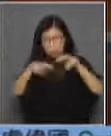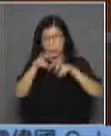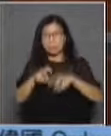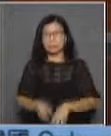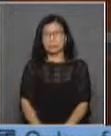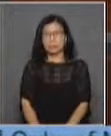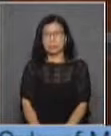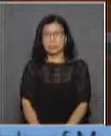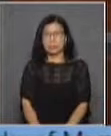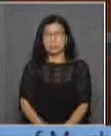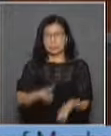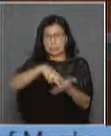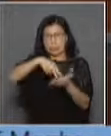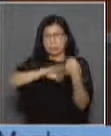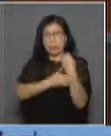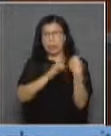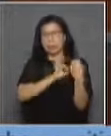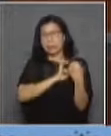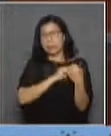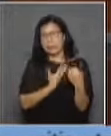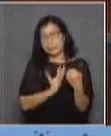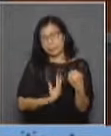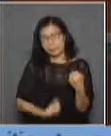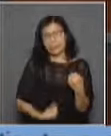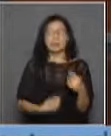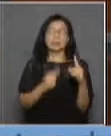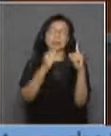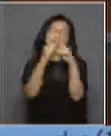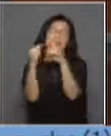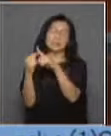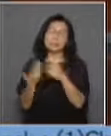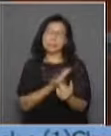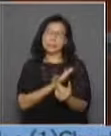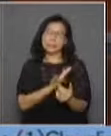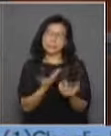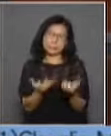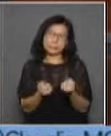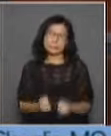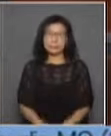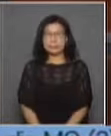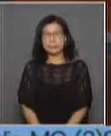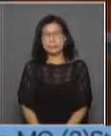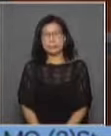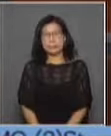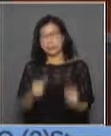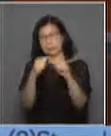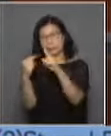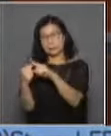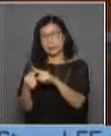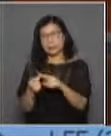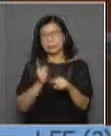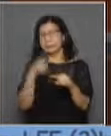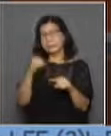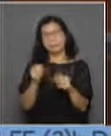咁所以呢個議事堂嘅不堪，啲市民又要啊忍受。其實市民都唔接受